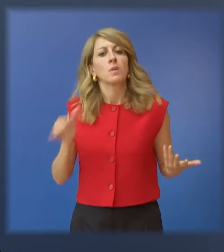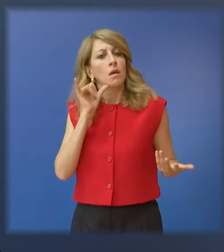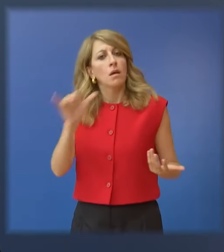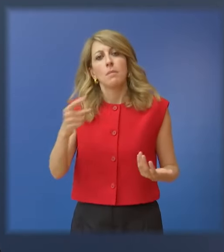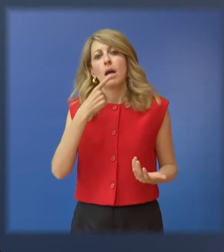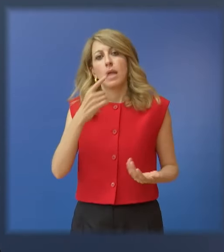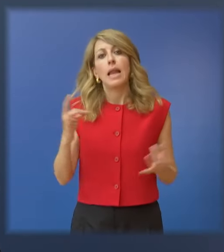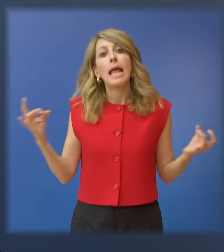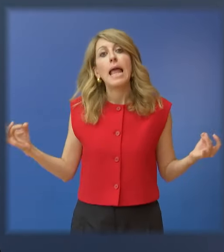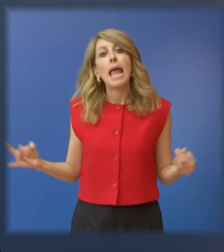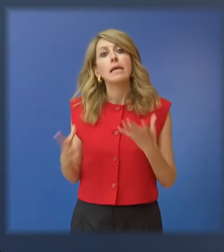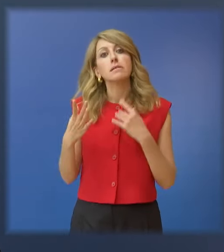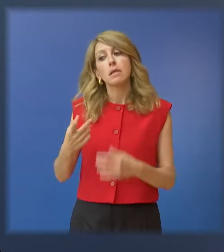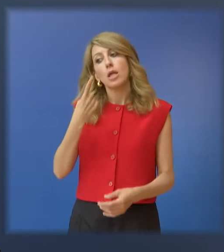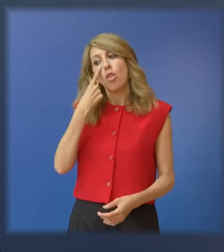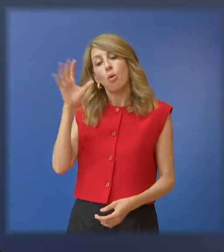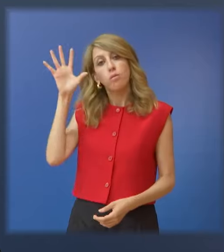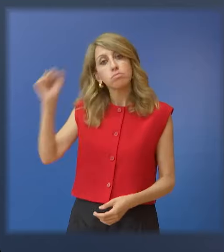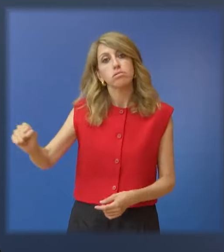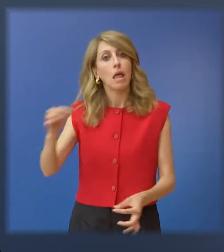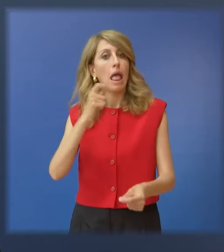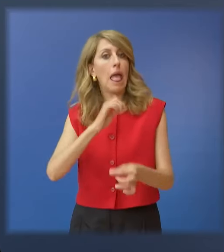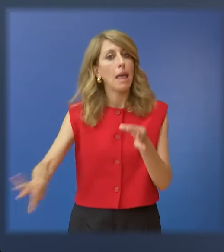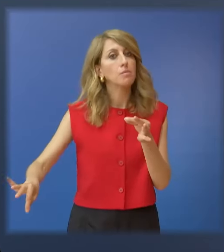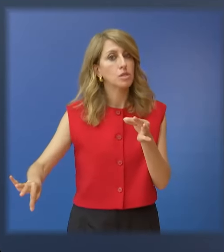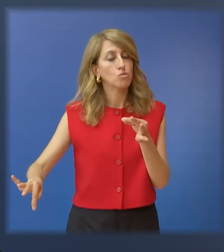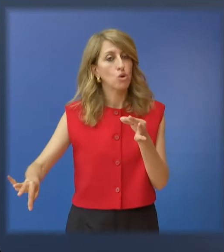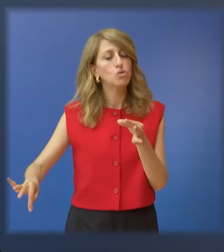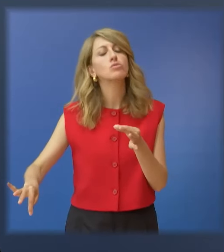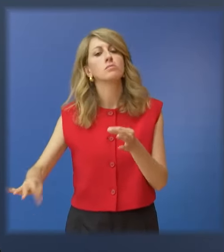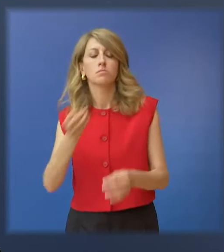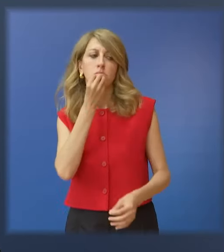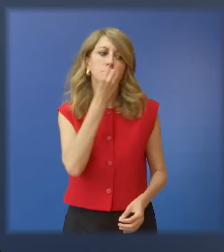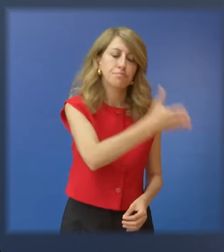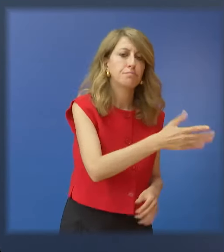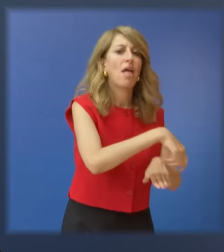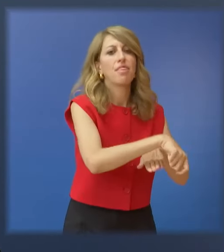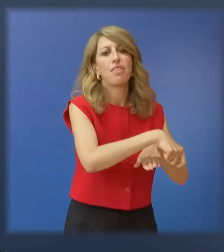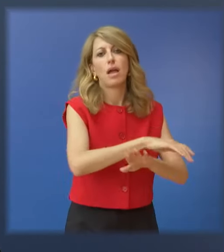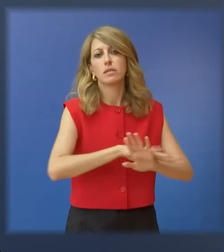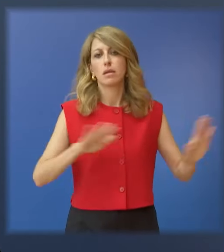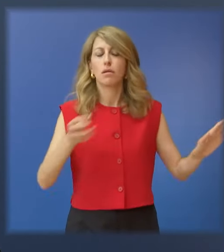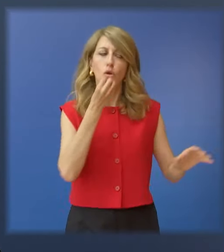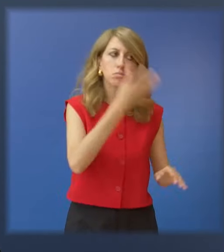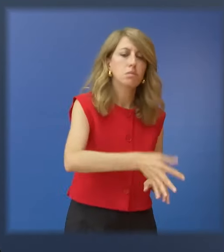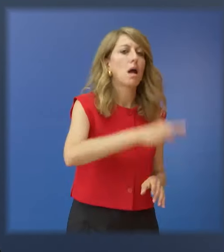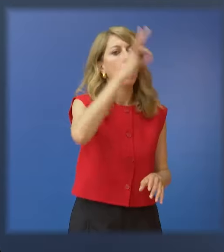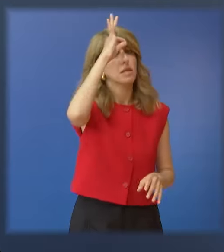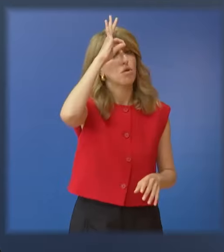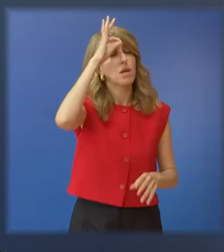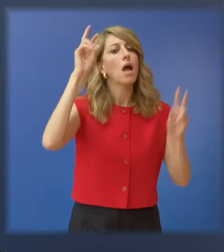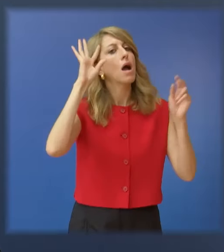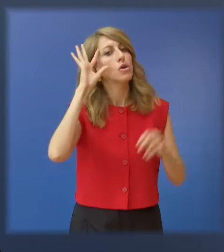εμπιστ το αναφέρει στη δικαιοσύνη και στην στις αρμόδιες αρχές και από κεί και πέρα ε προχωράνε τις έρευνες και όταν υπάρχει